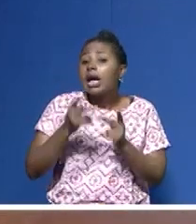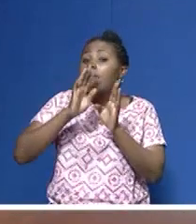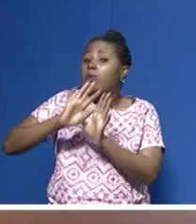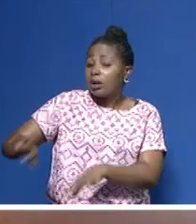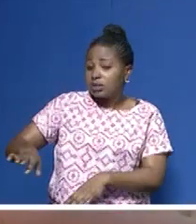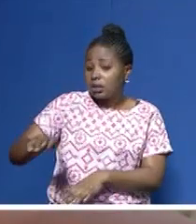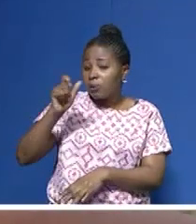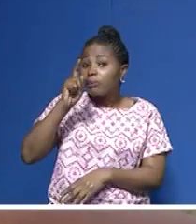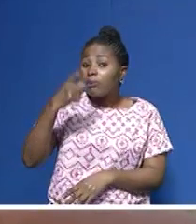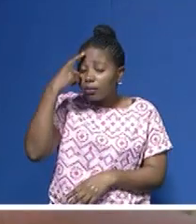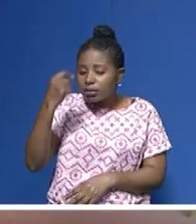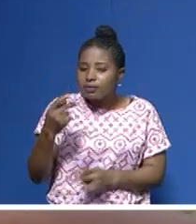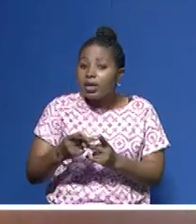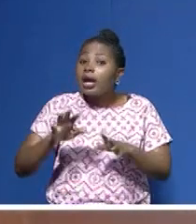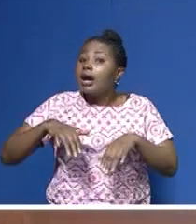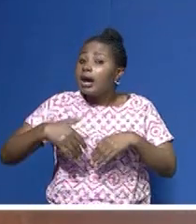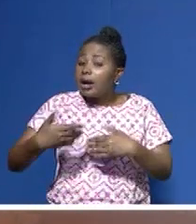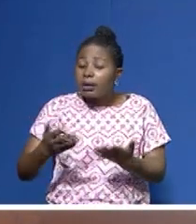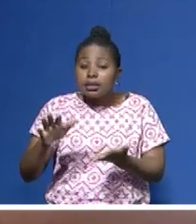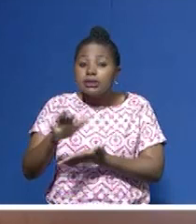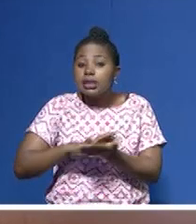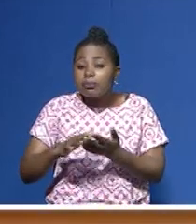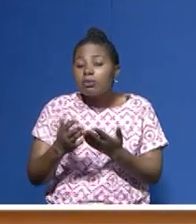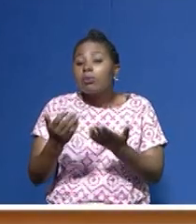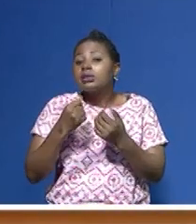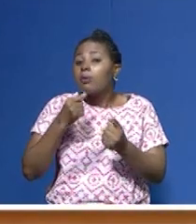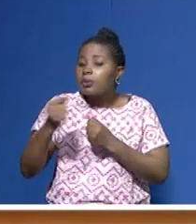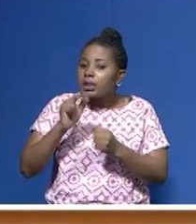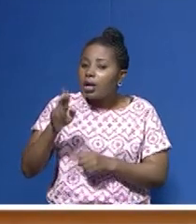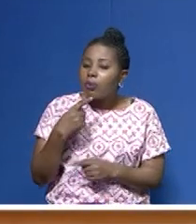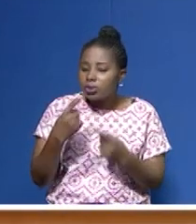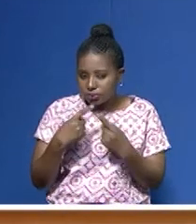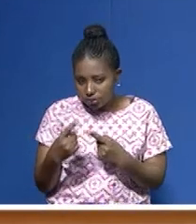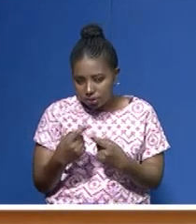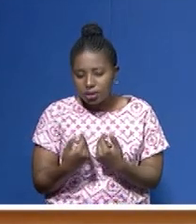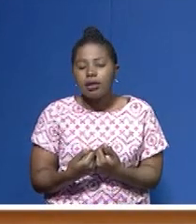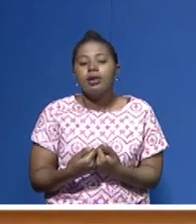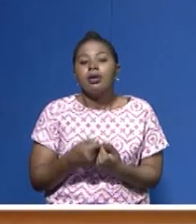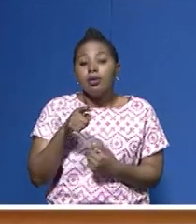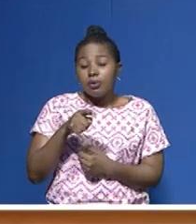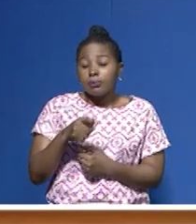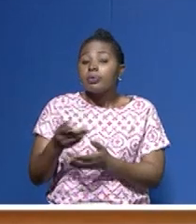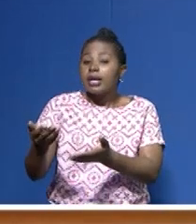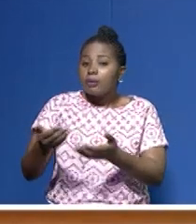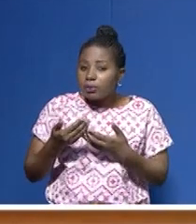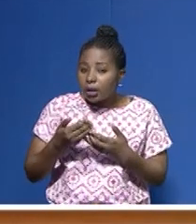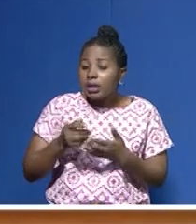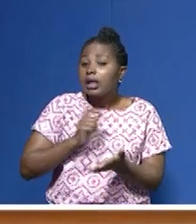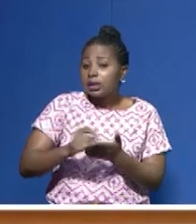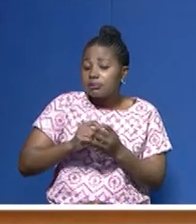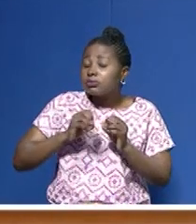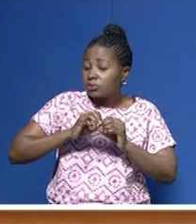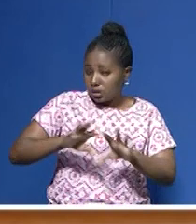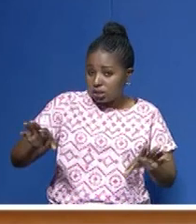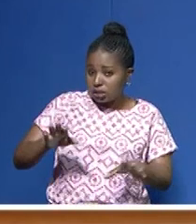ambao walimuamini, hana mahali pa kuwasemea wala pa kuwapigania. Mwambe alipokelewa na katibu wa itikadi na uenezi wa CCM